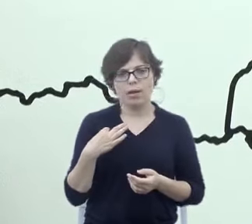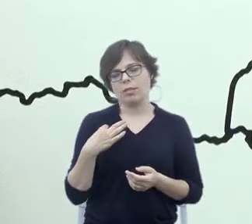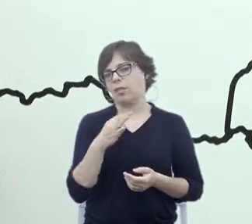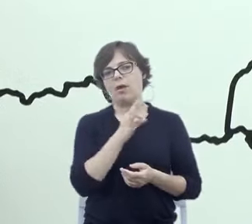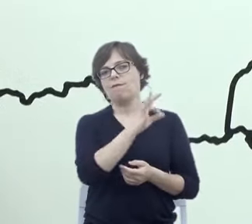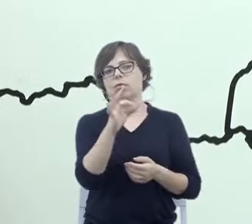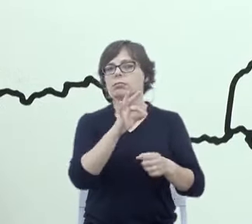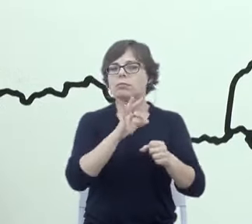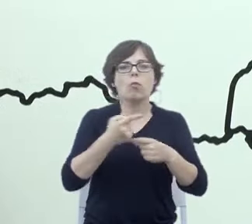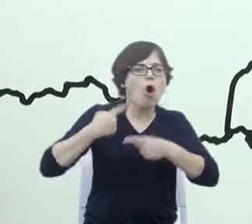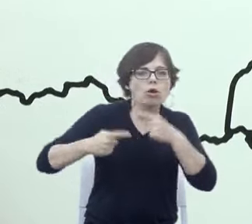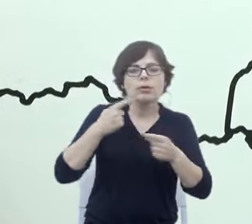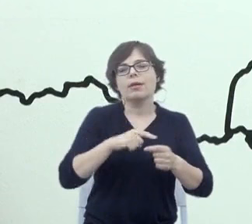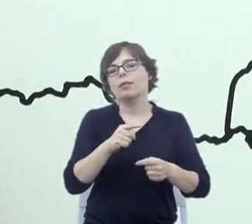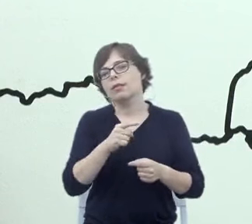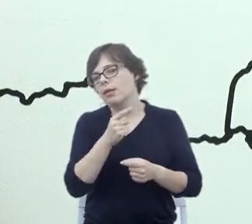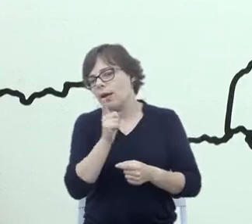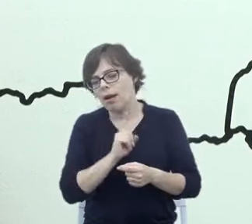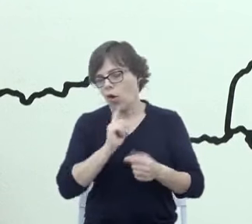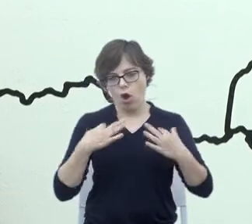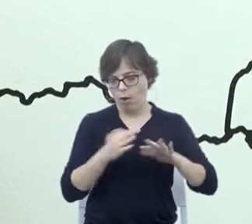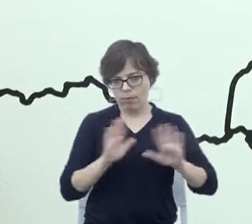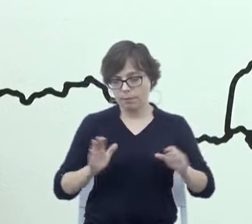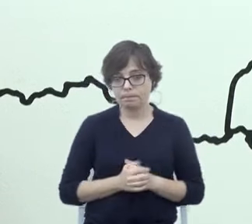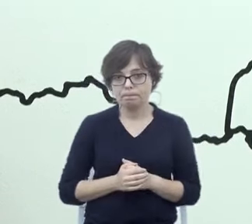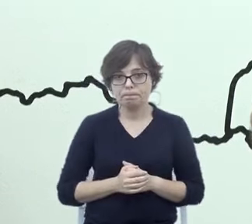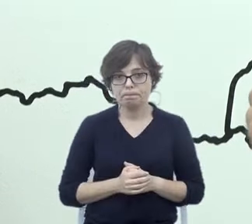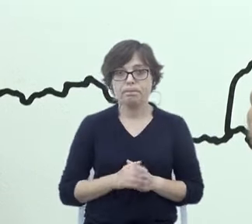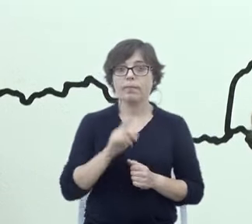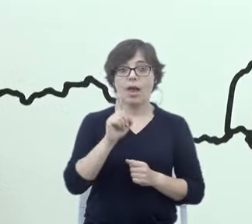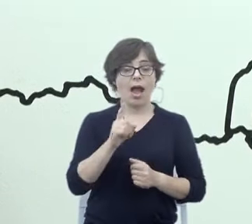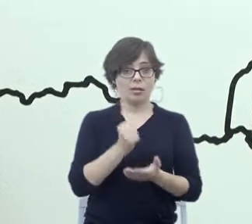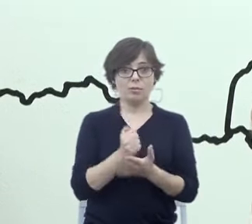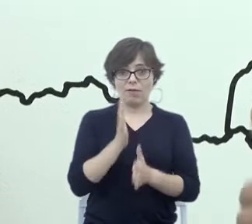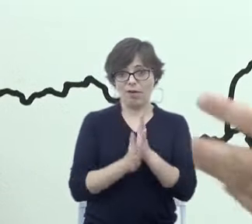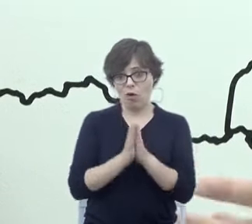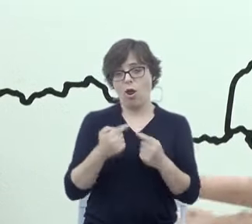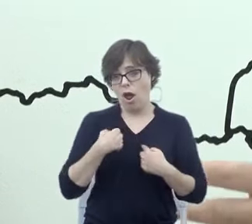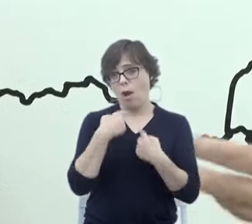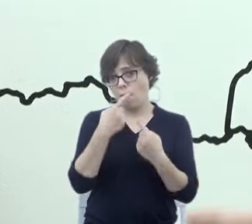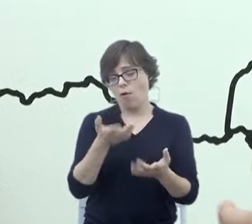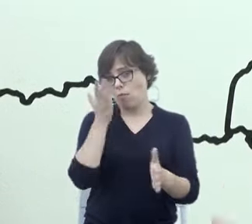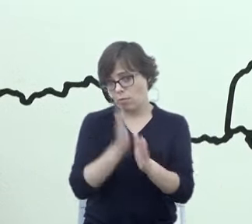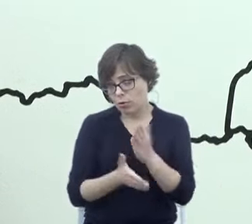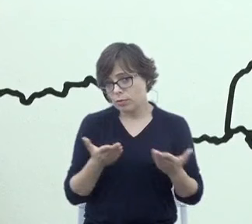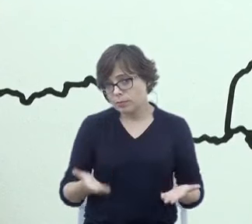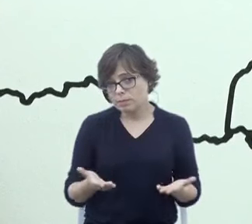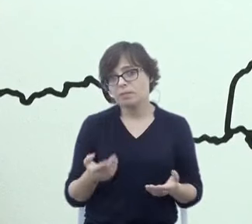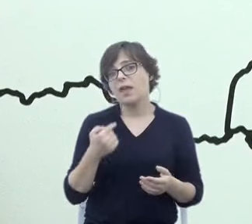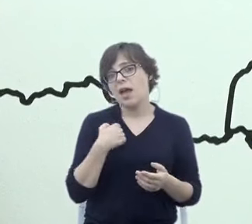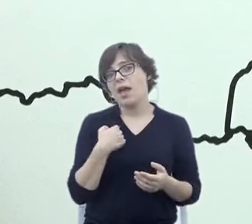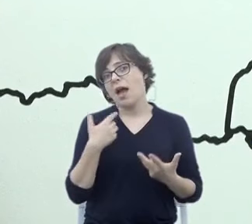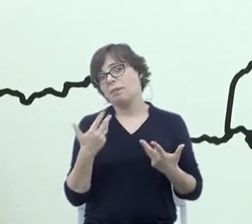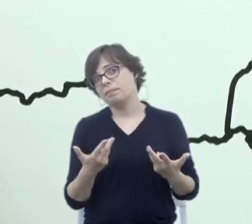od narodowości. I jeżeli mówimy o wojnie, to ja powiem ci tak, dopełniłbym w ten